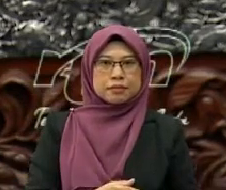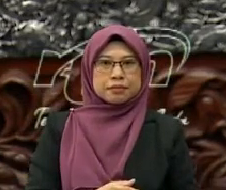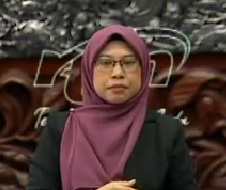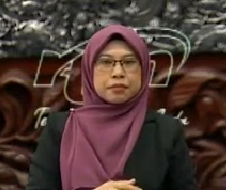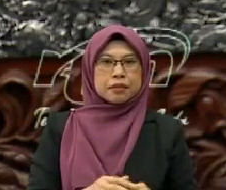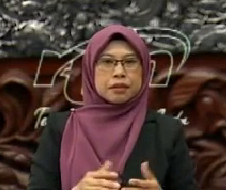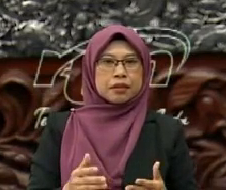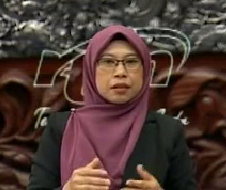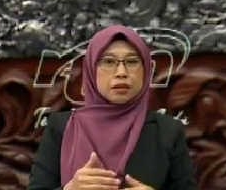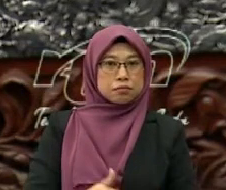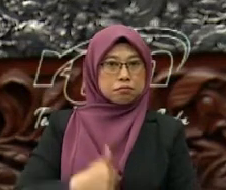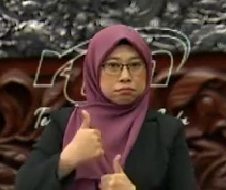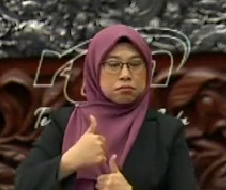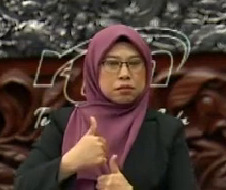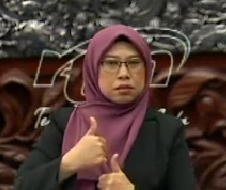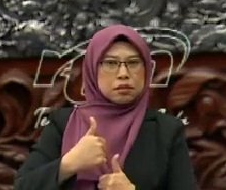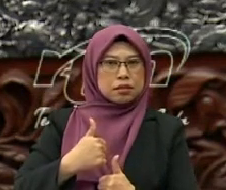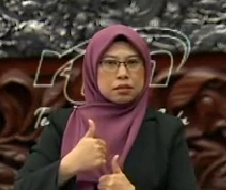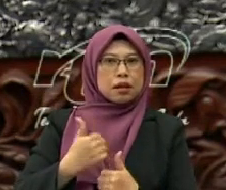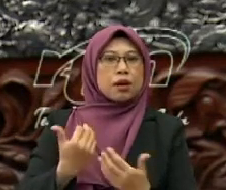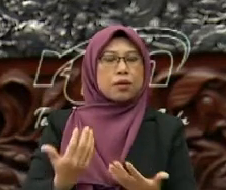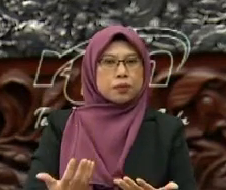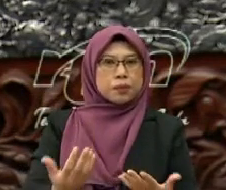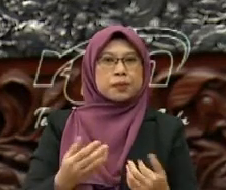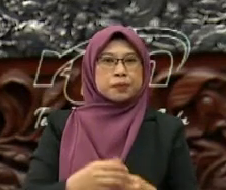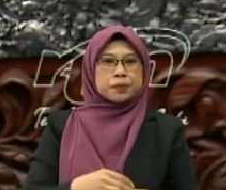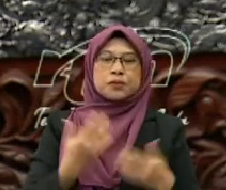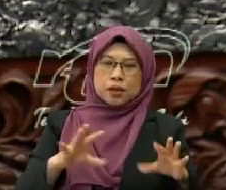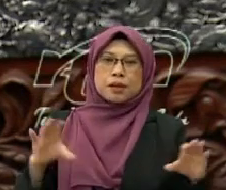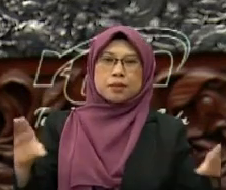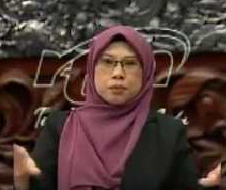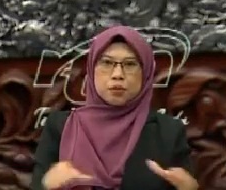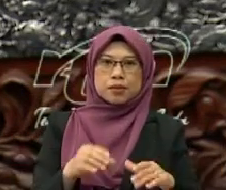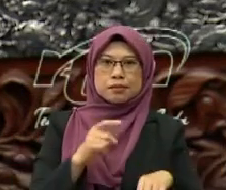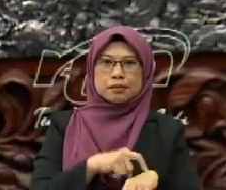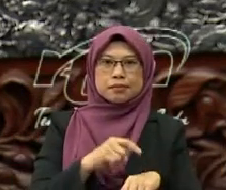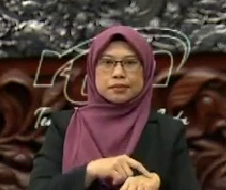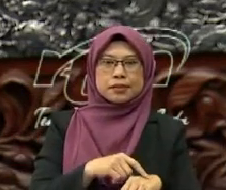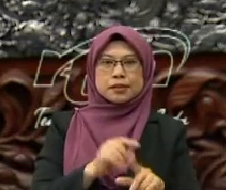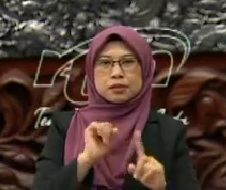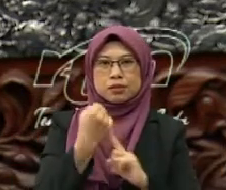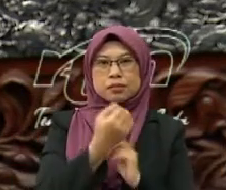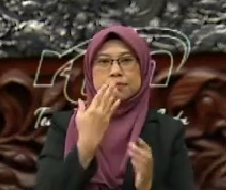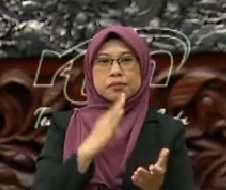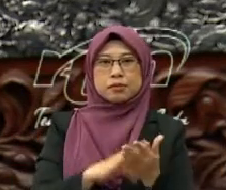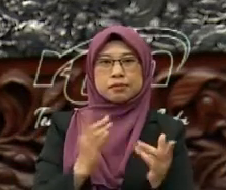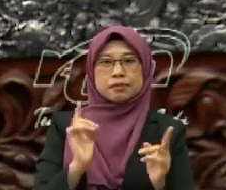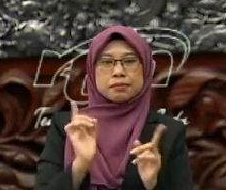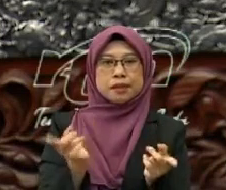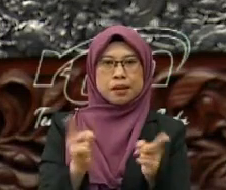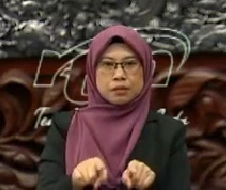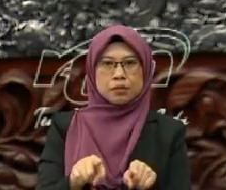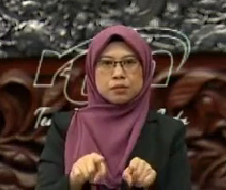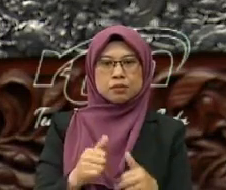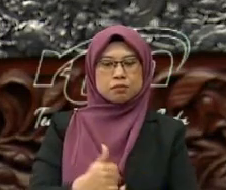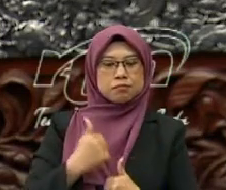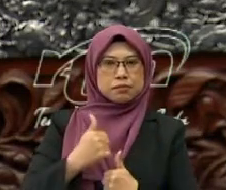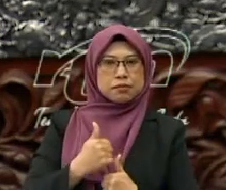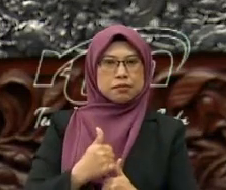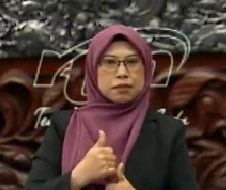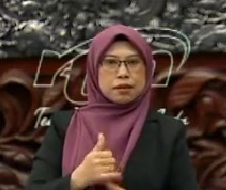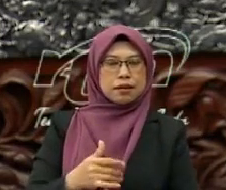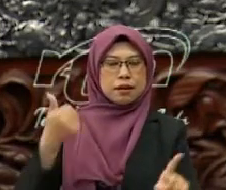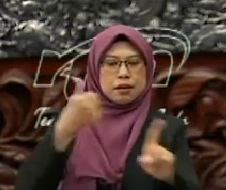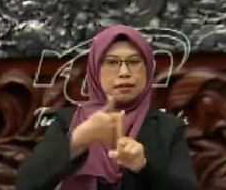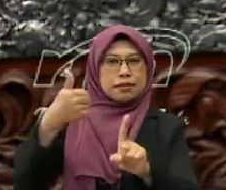anggota tentara dan sebagainya sebenarnya telah pun dilaksanakan ya sewaktu bencana bau-bau ini pun eee tentunya dikerahkan untuk turun